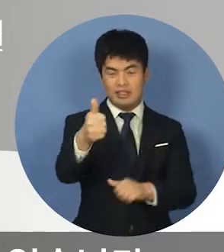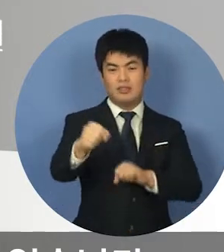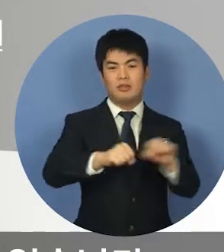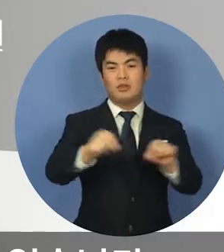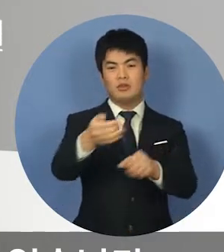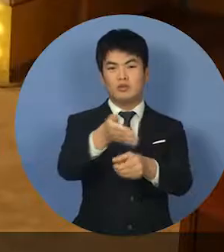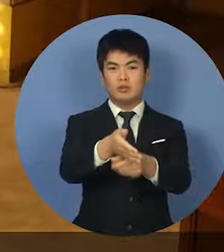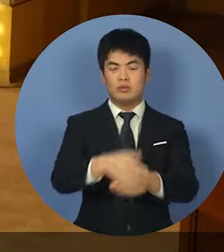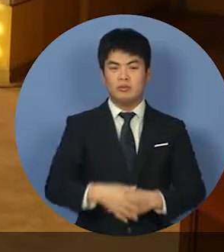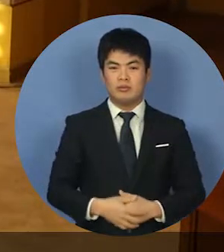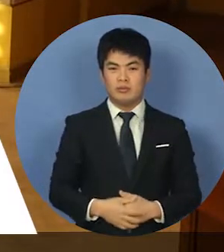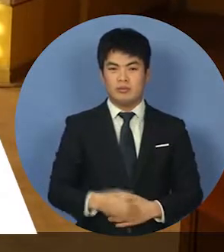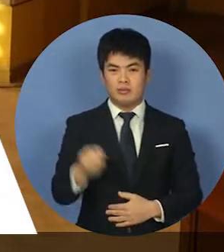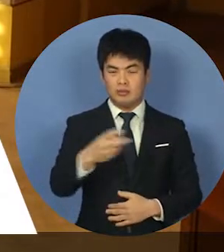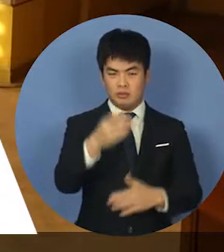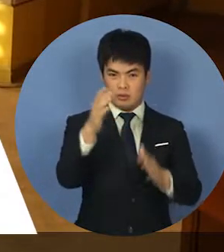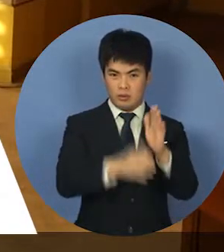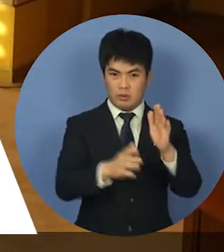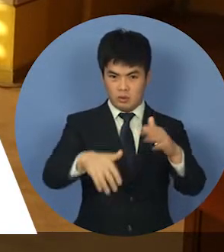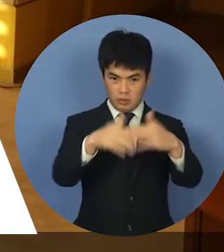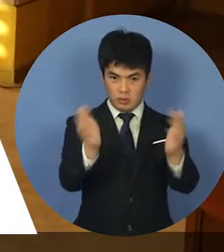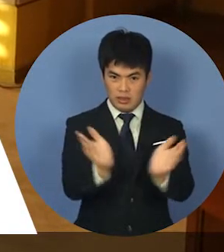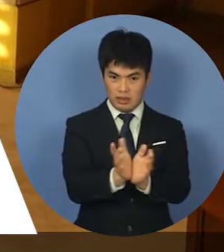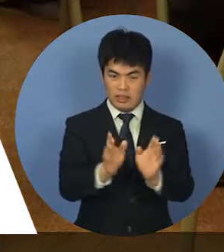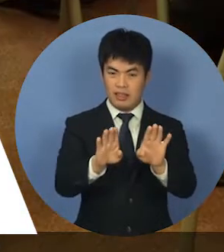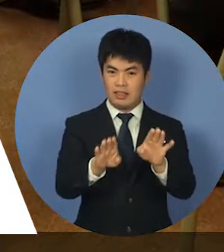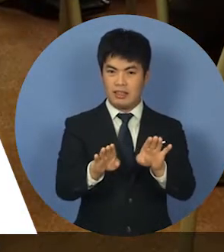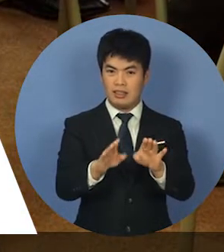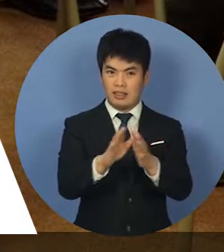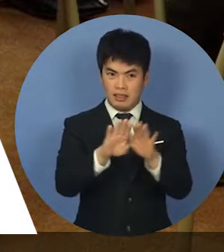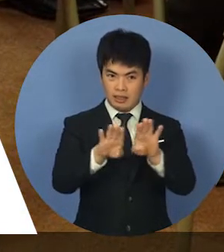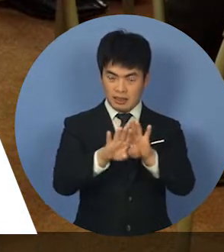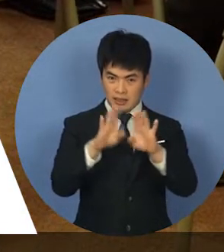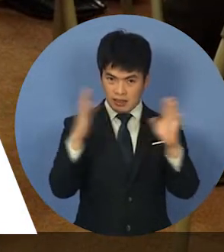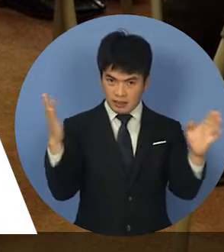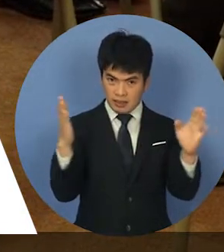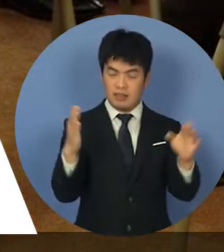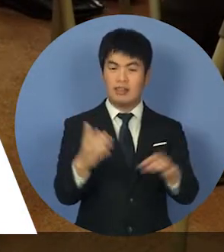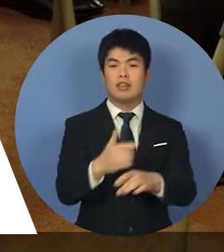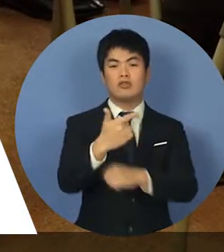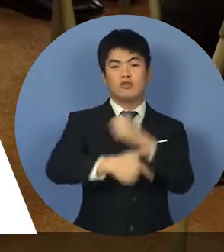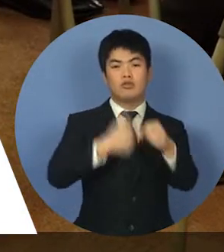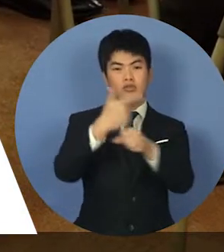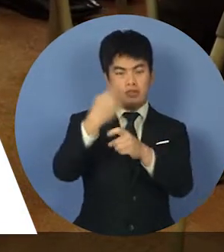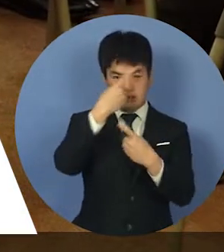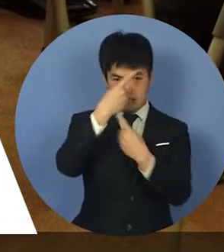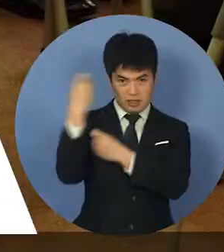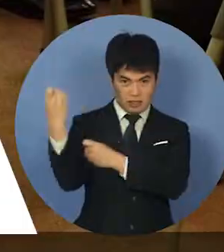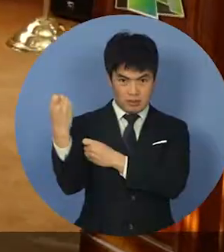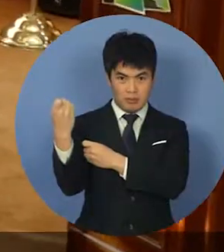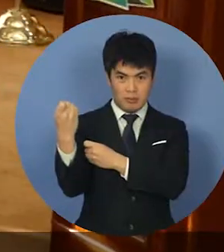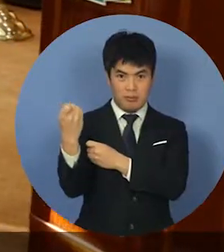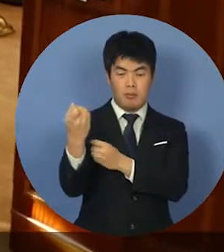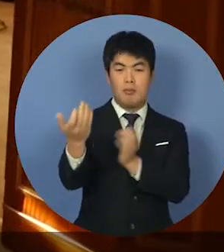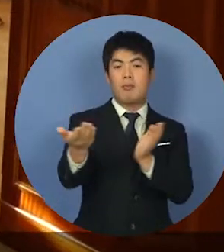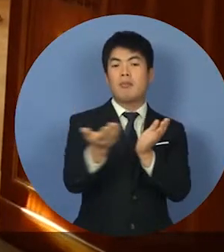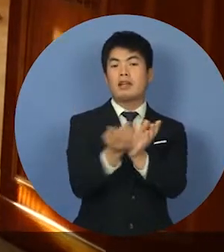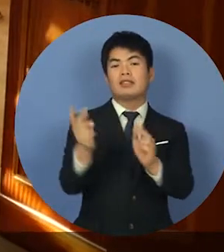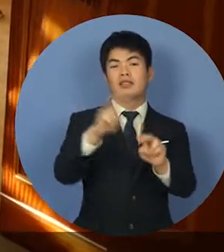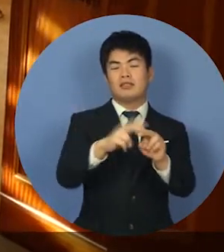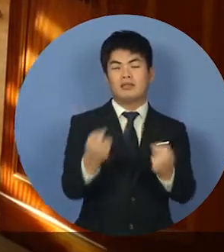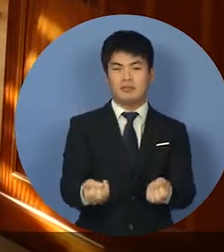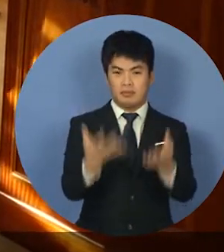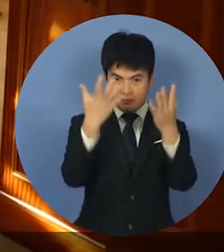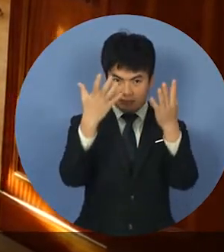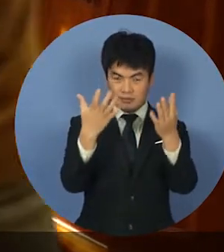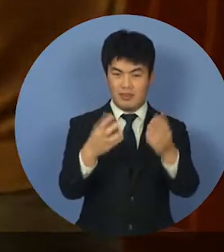있습니다. 한편 공단 출범 6주년 기념에 맞춰 취임한 이원식 신임 이사장은 2020년까지